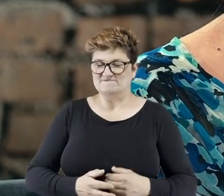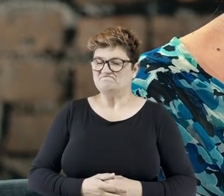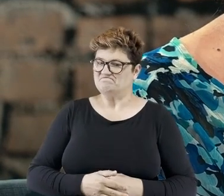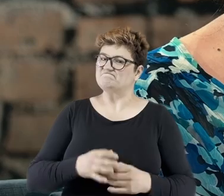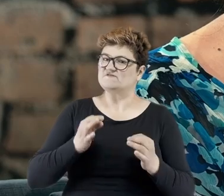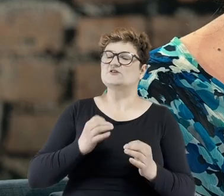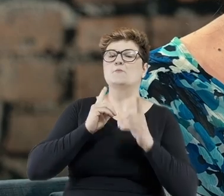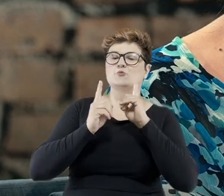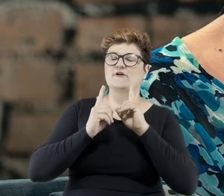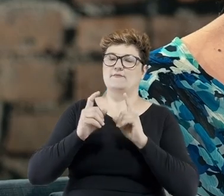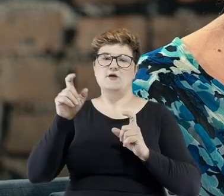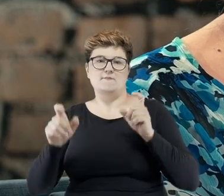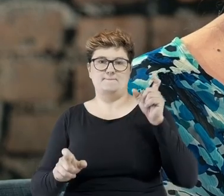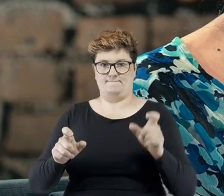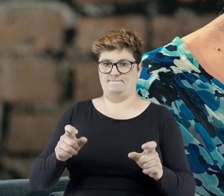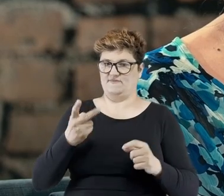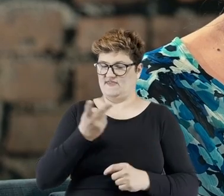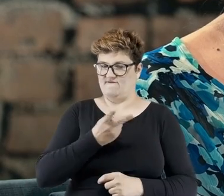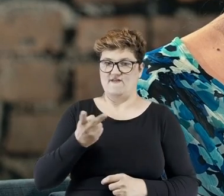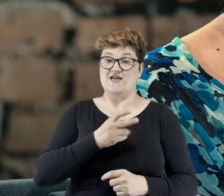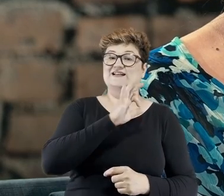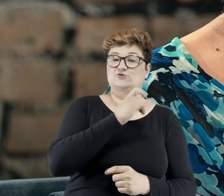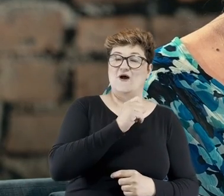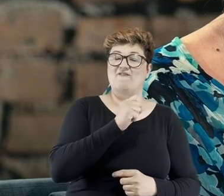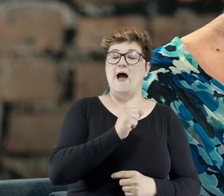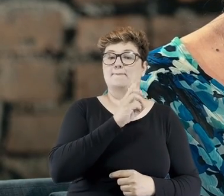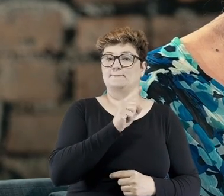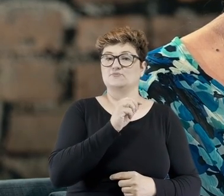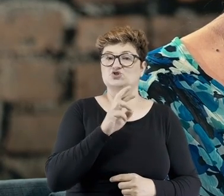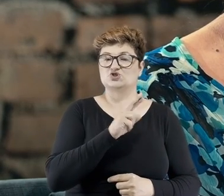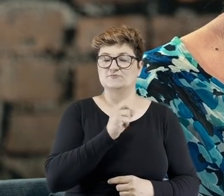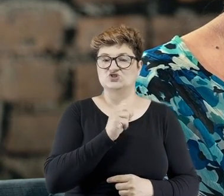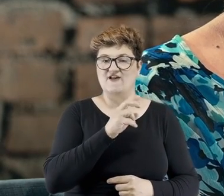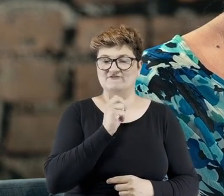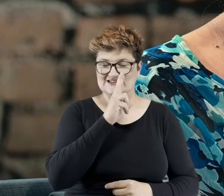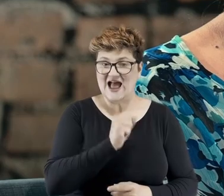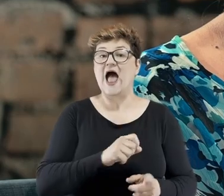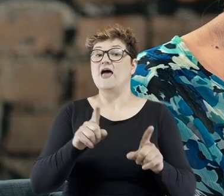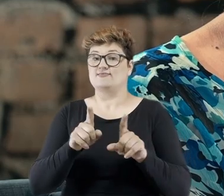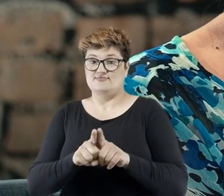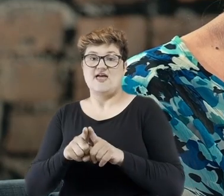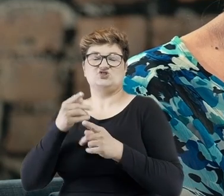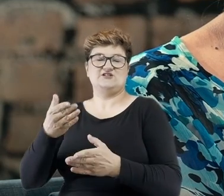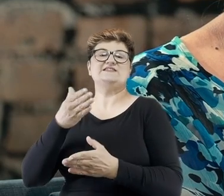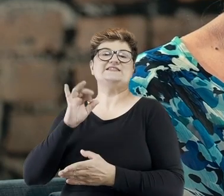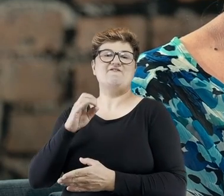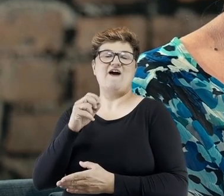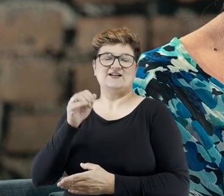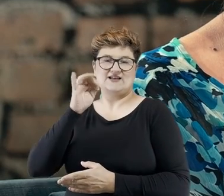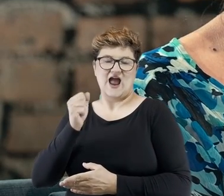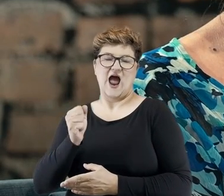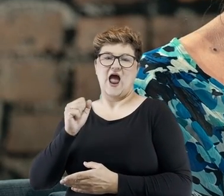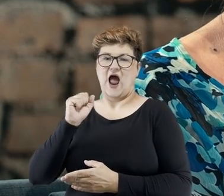o relacji dwóch postaci, bo porozmawiamy zarówno o Stanisławie Przybyszewskiej, jak i o